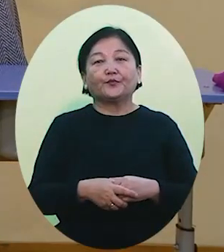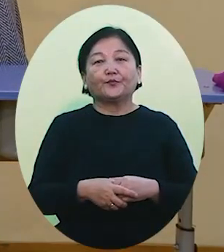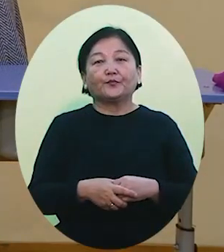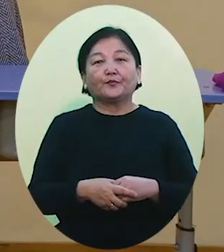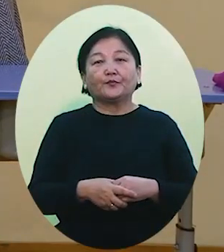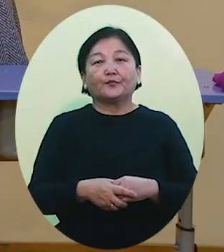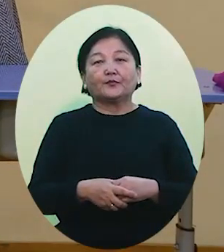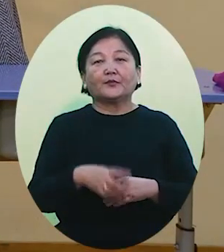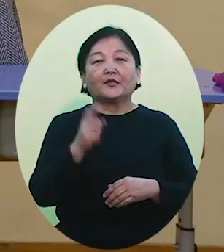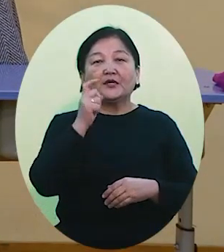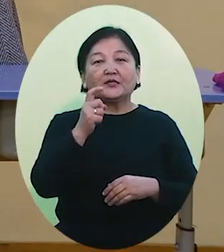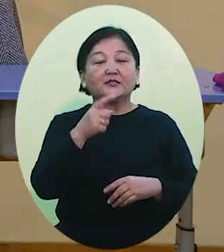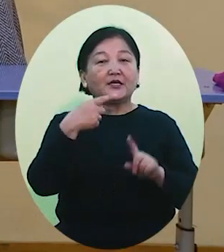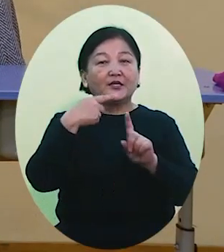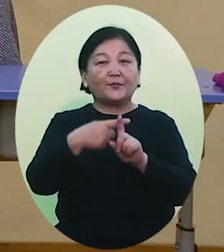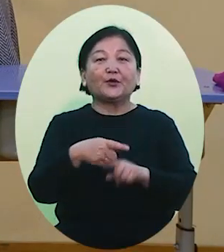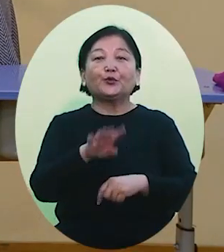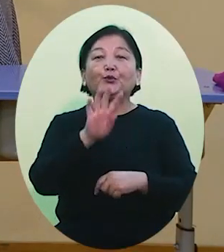y тэнцүү